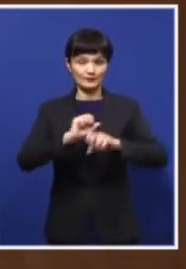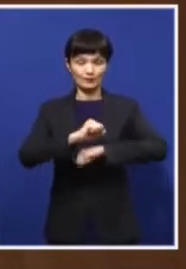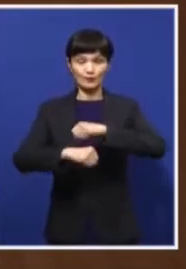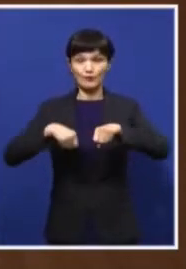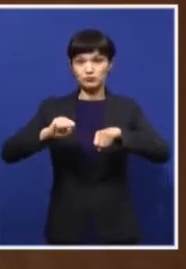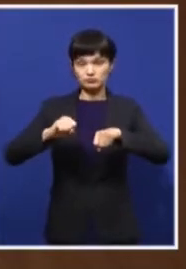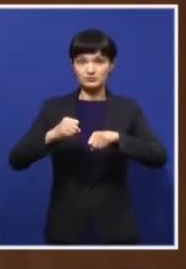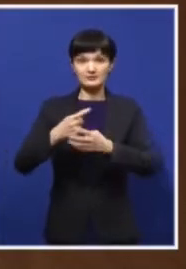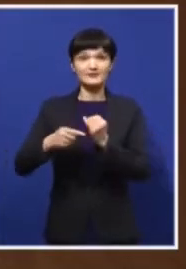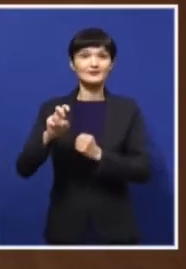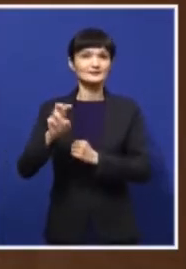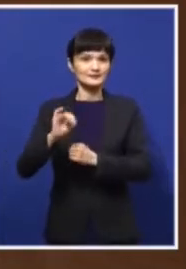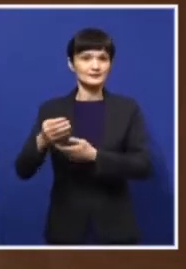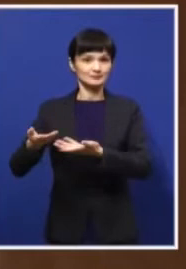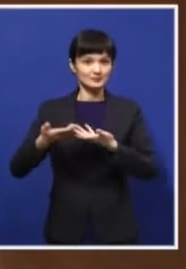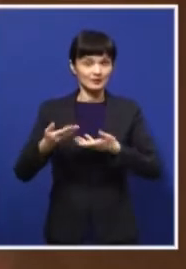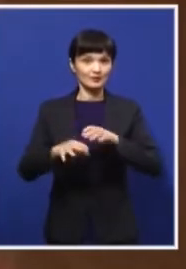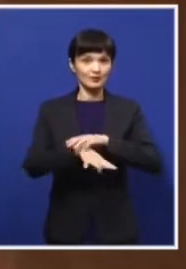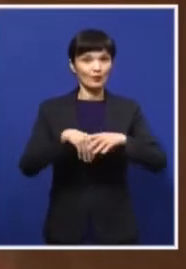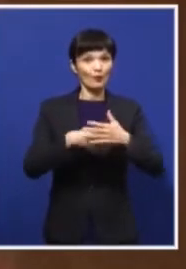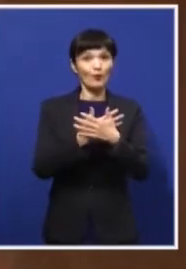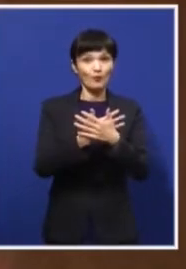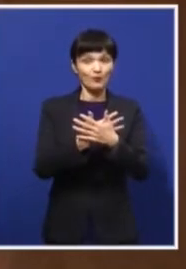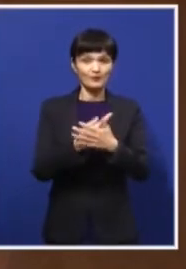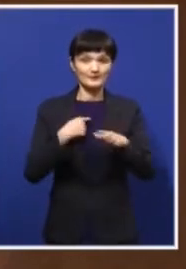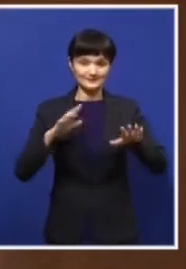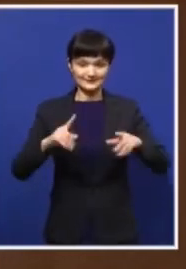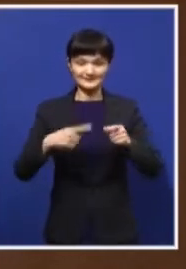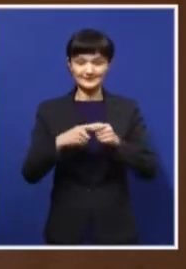抽奖，所以今年的部分我们也是会跟他们一起合